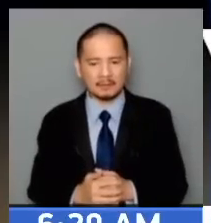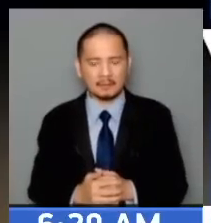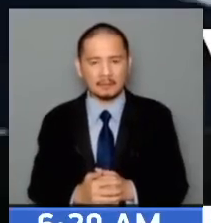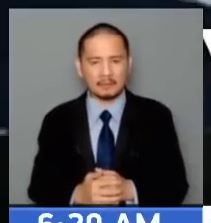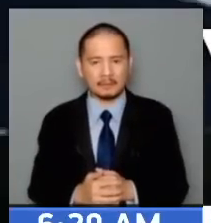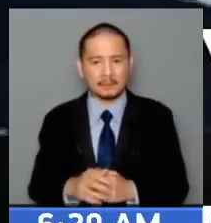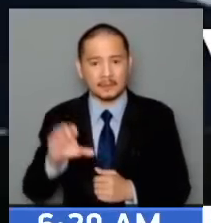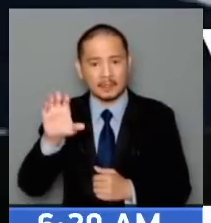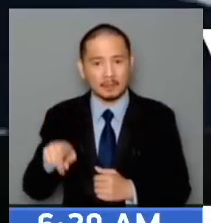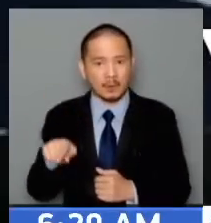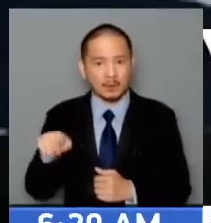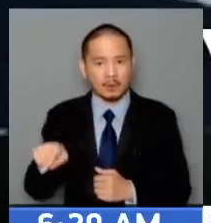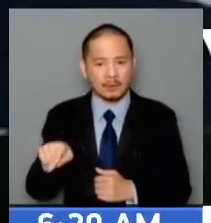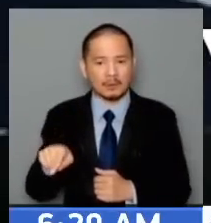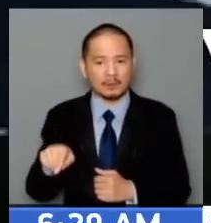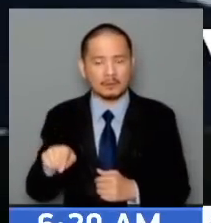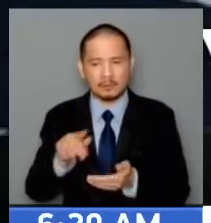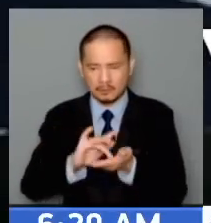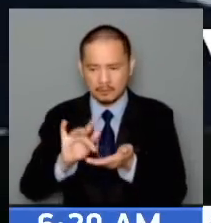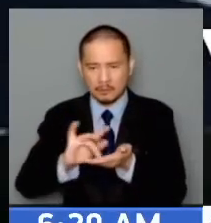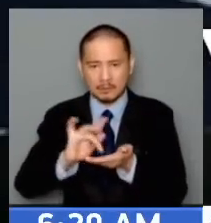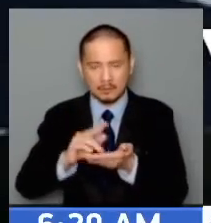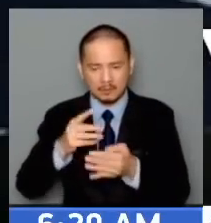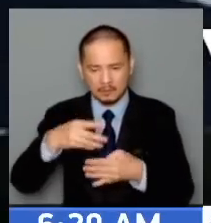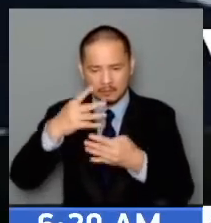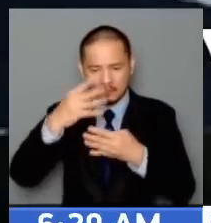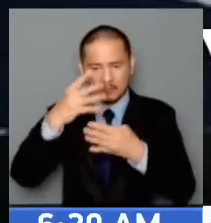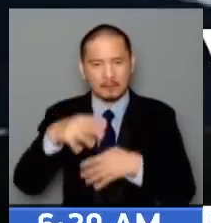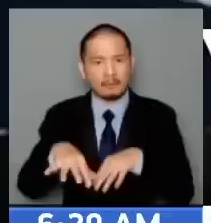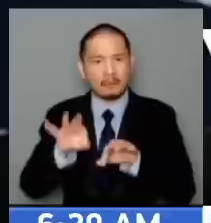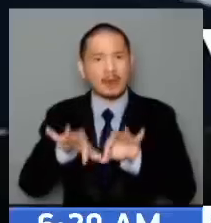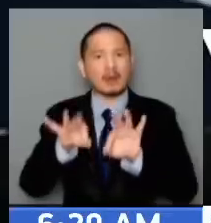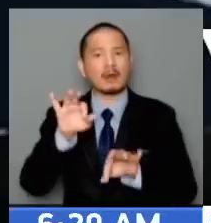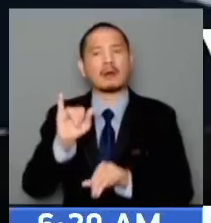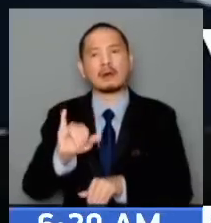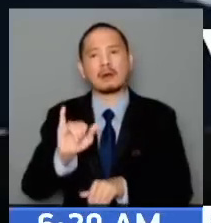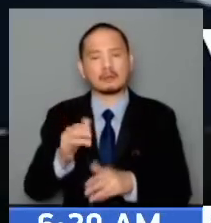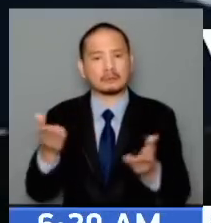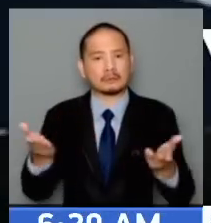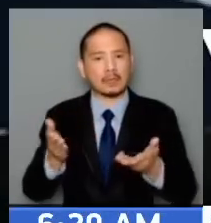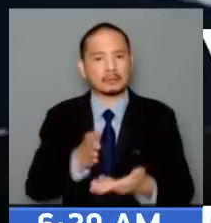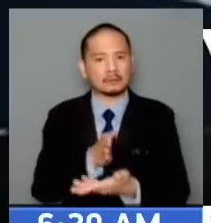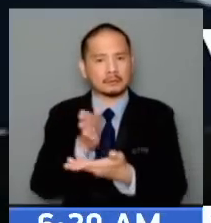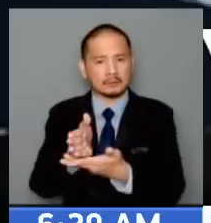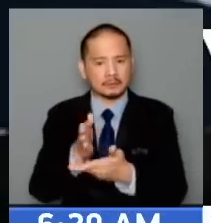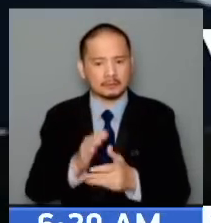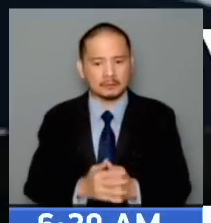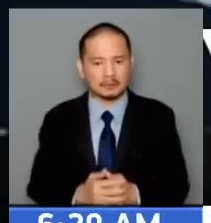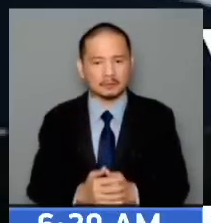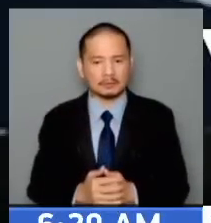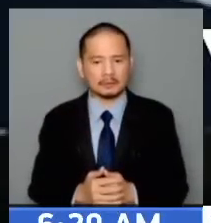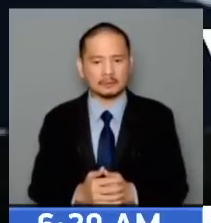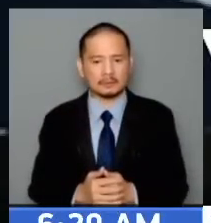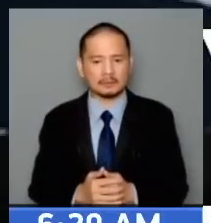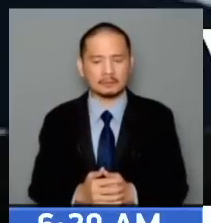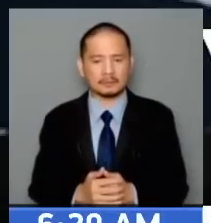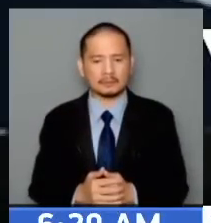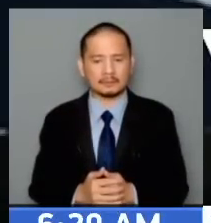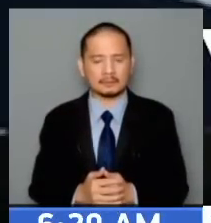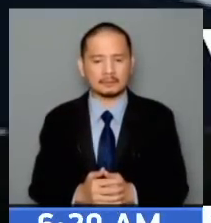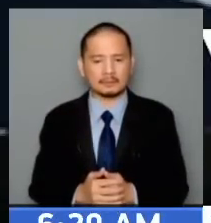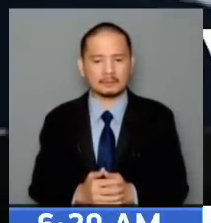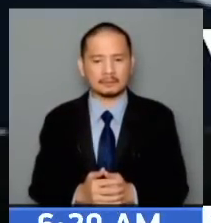maong biktima, doon na po'y pagtugot po sa iyang inahan o sa ilang paghimo sa investigation.